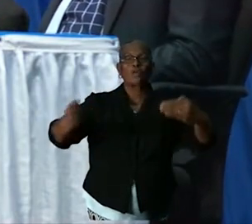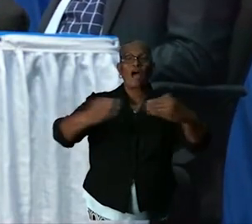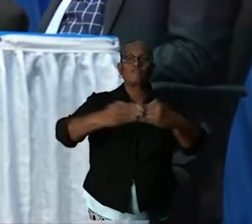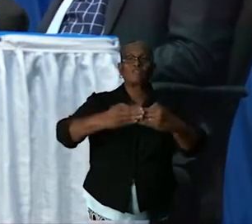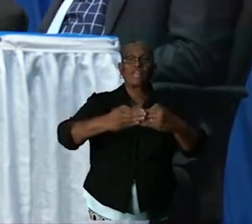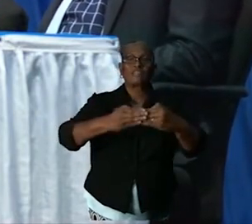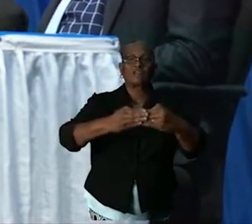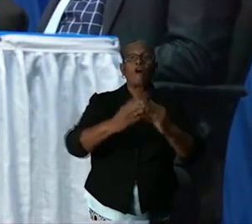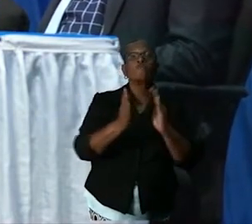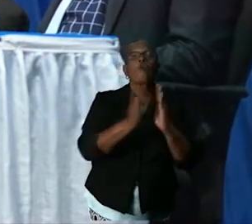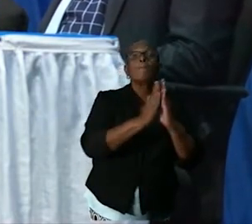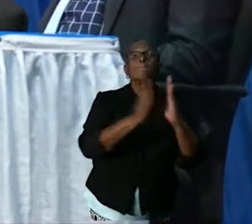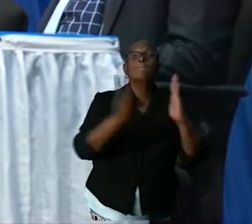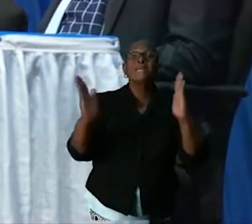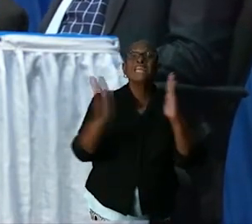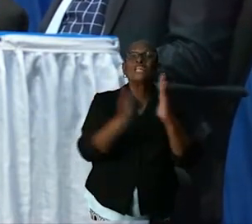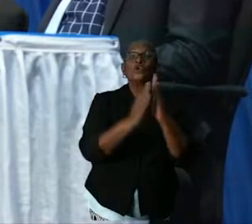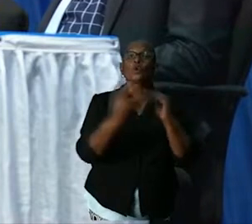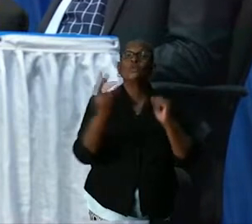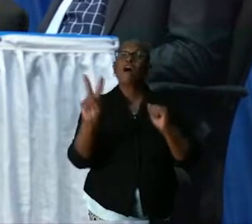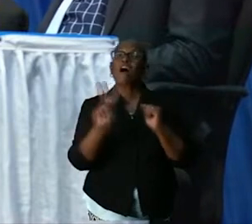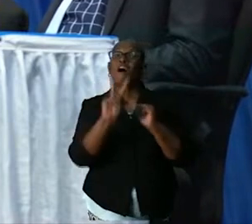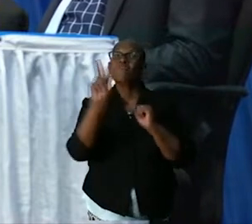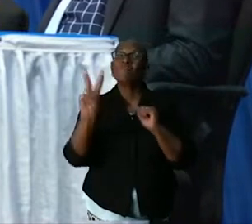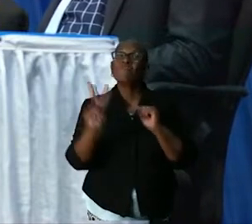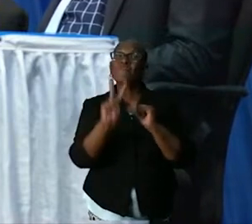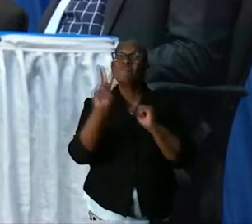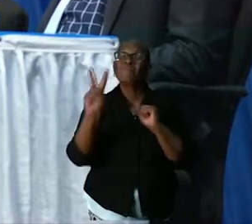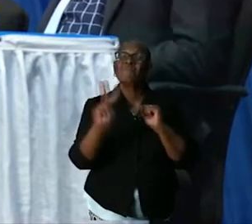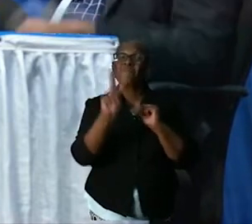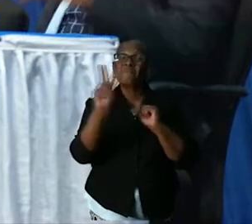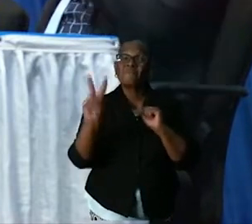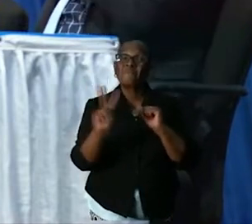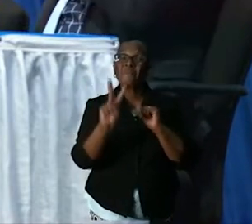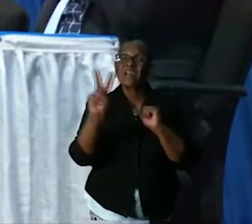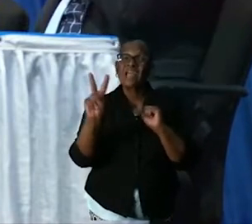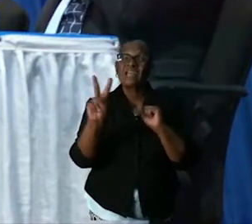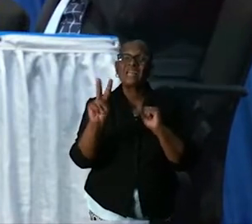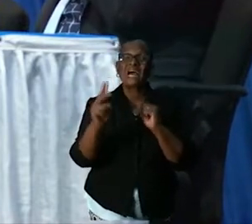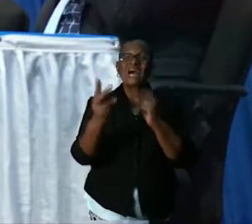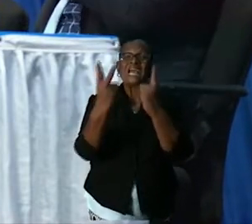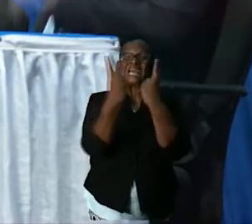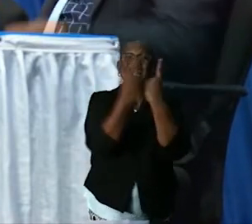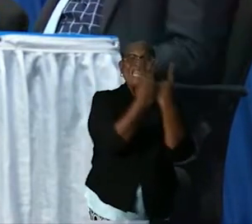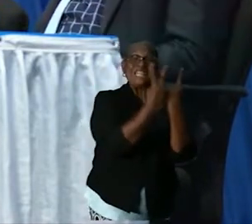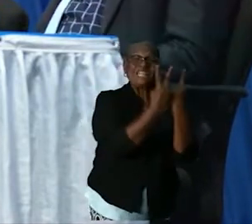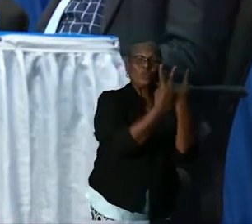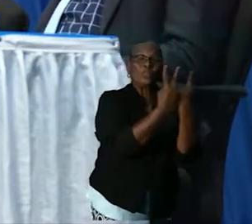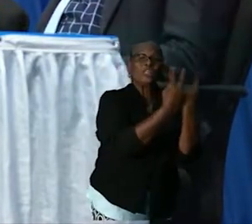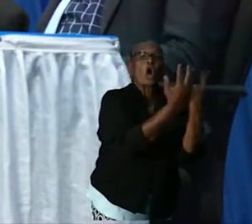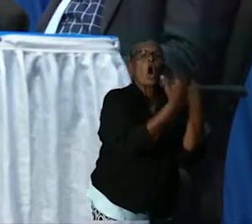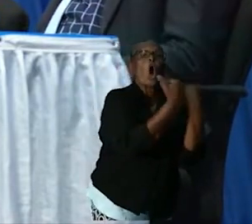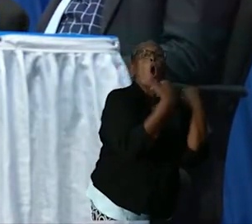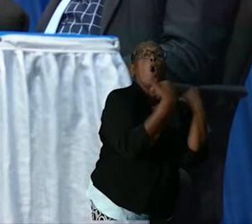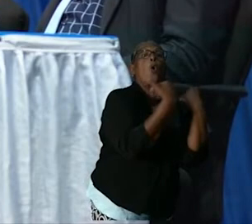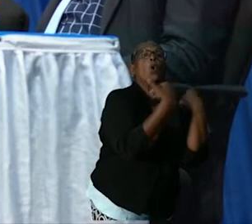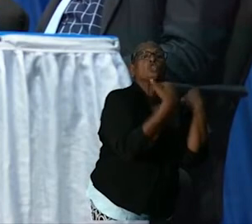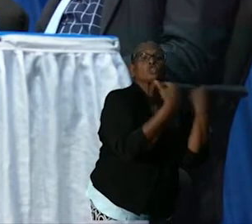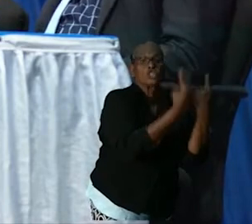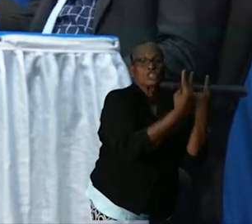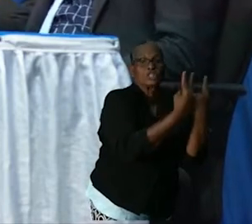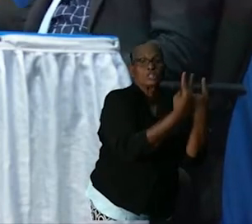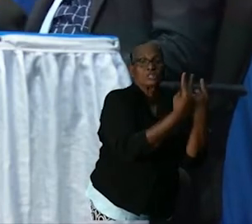voor een periode van vrijdag 21 augustus tot en met zondag